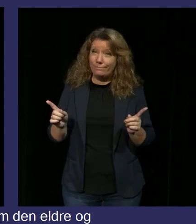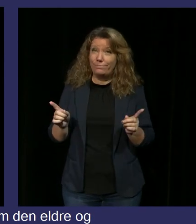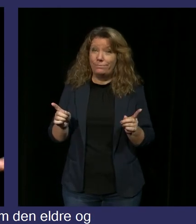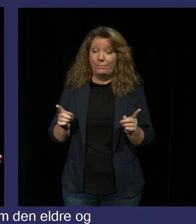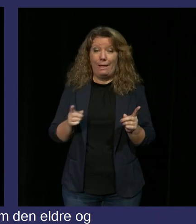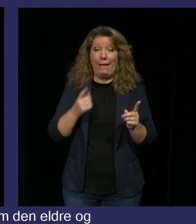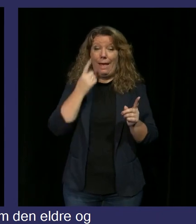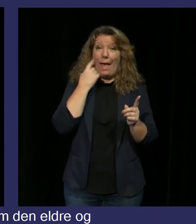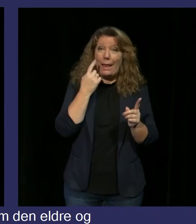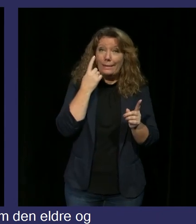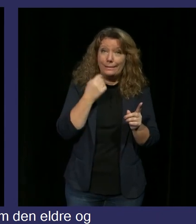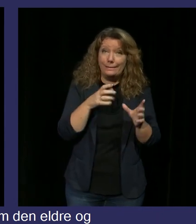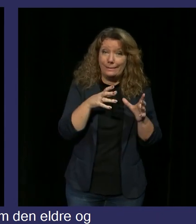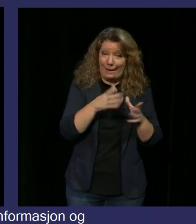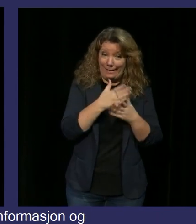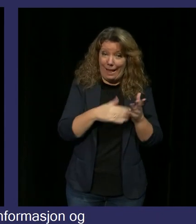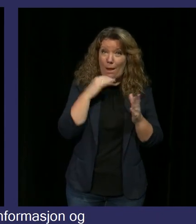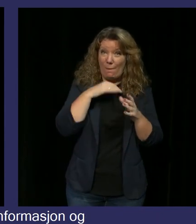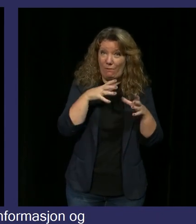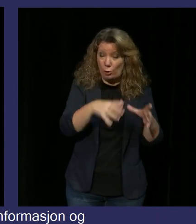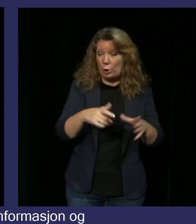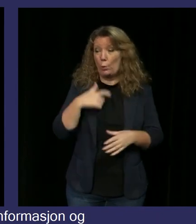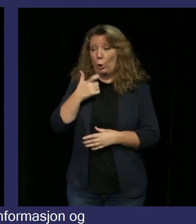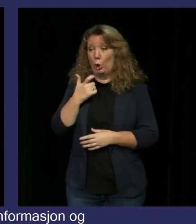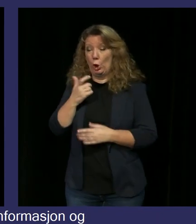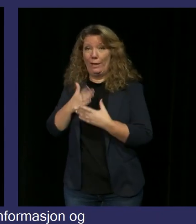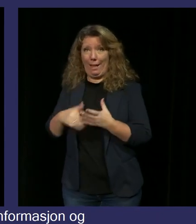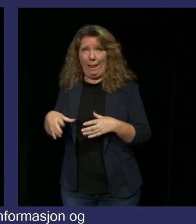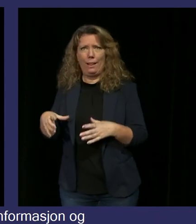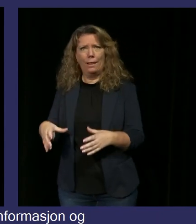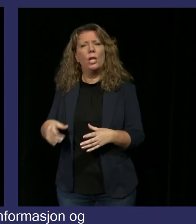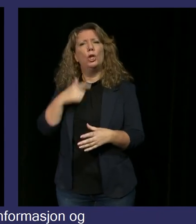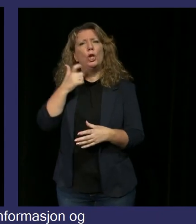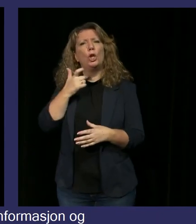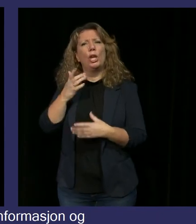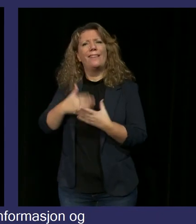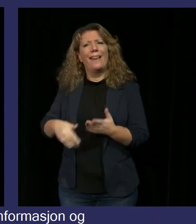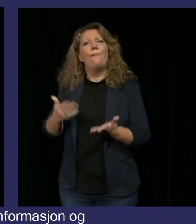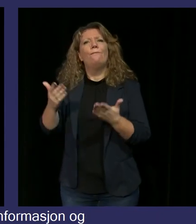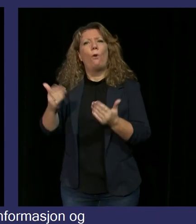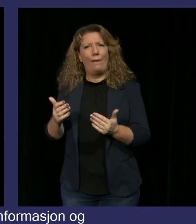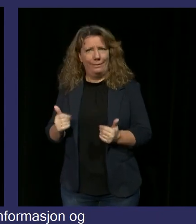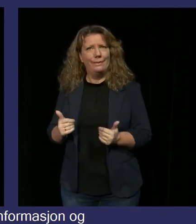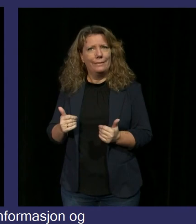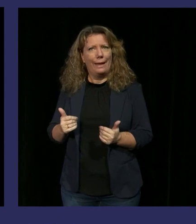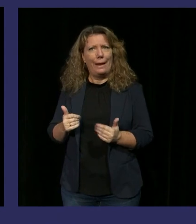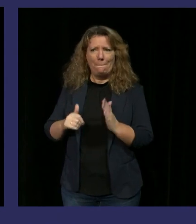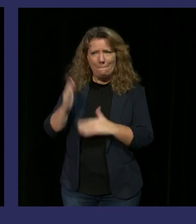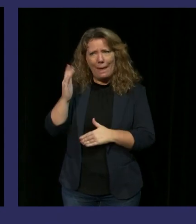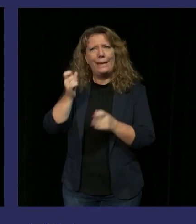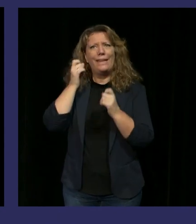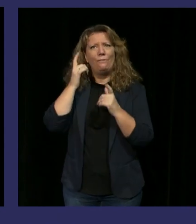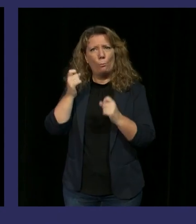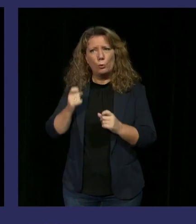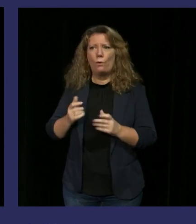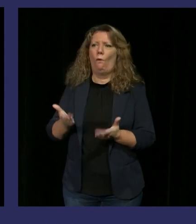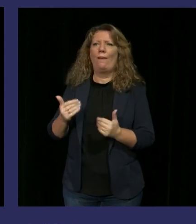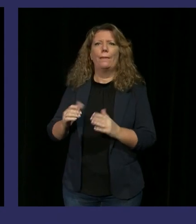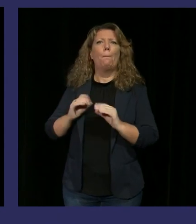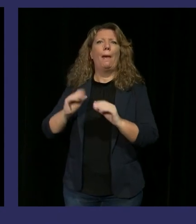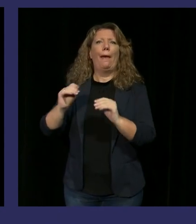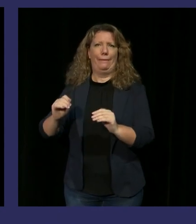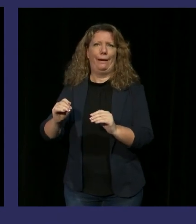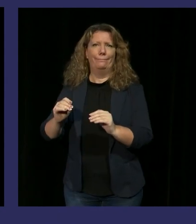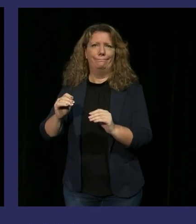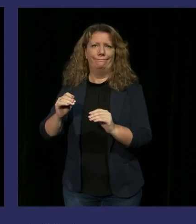eldre og den yngre delen av befolkningen. De yngre delen de forventer mye mer informasjon og bedre kommunikasjon med helsepersonellet enn